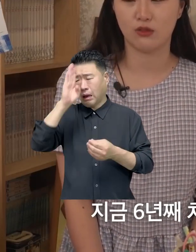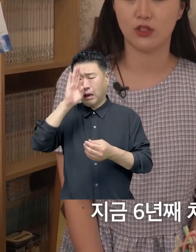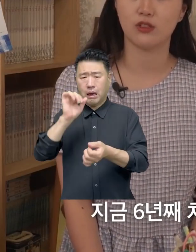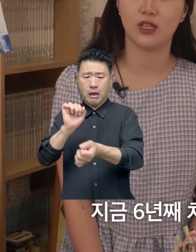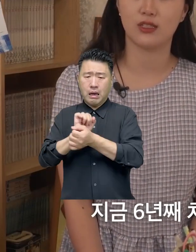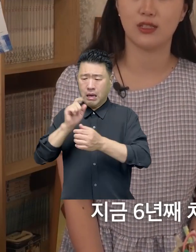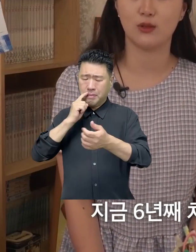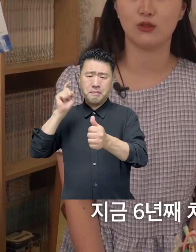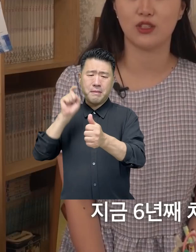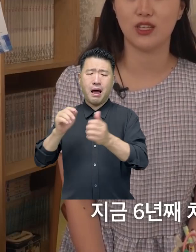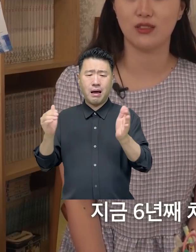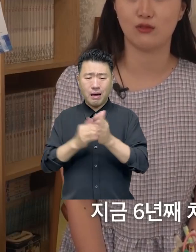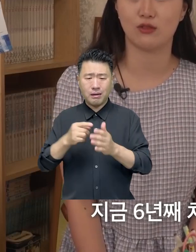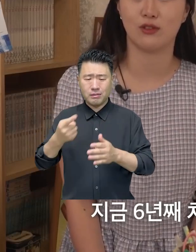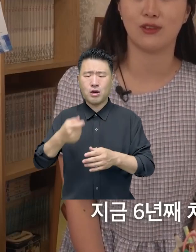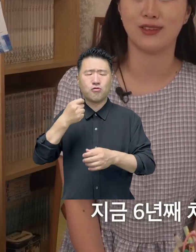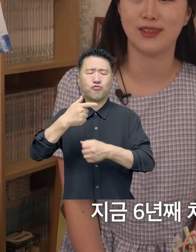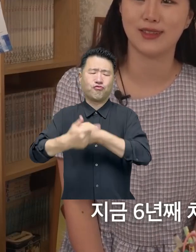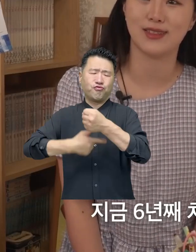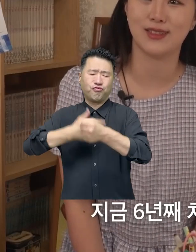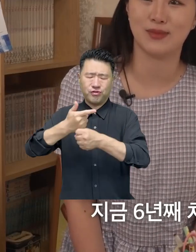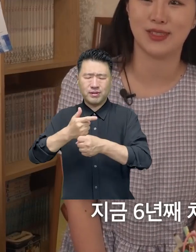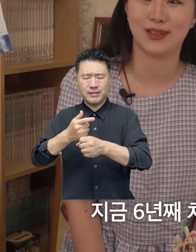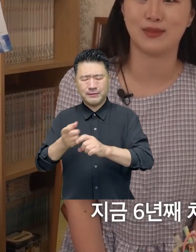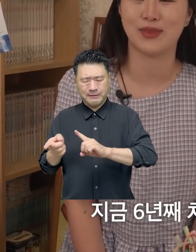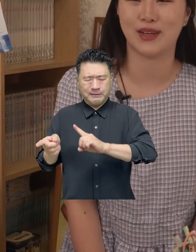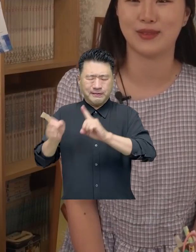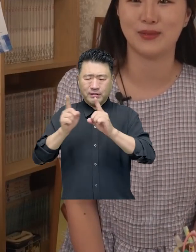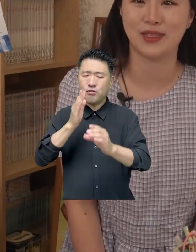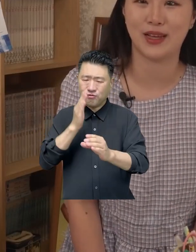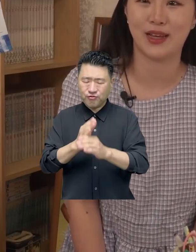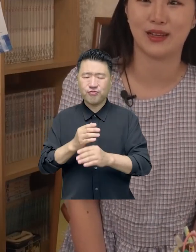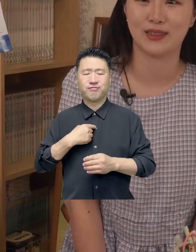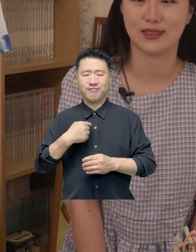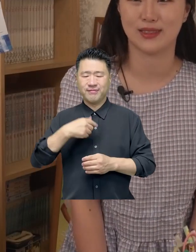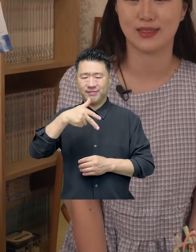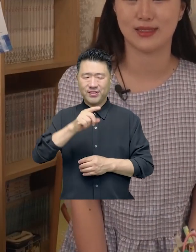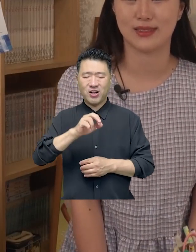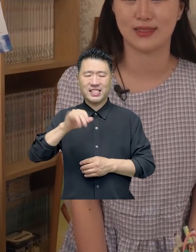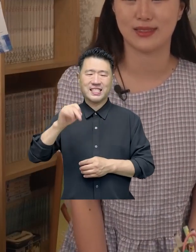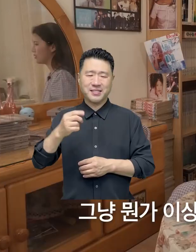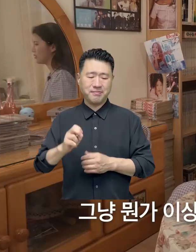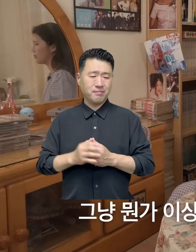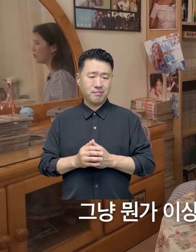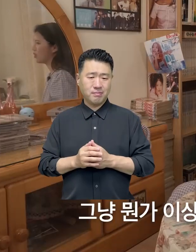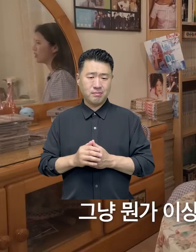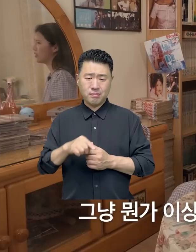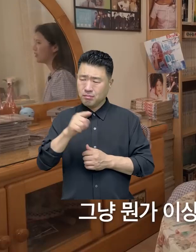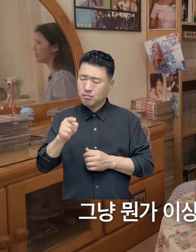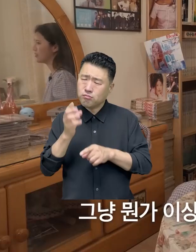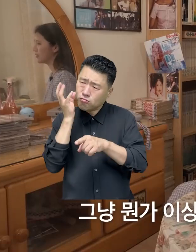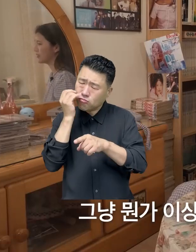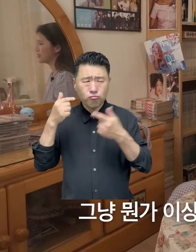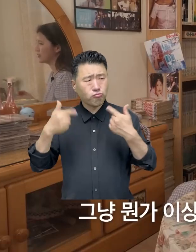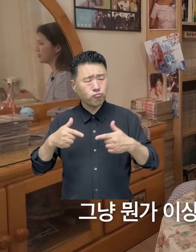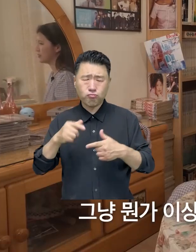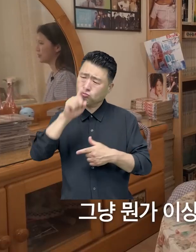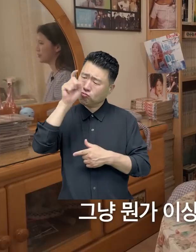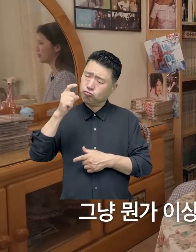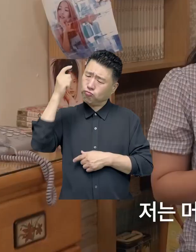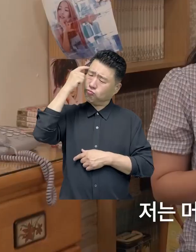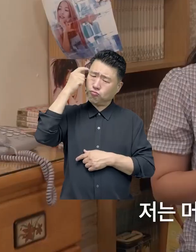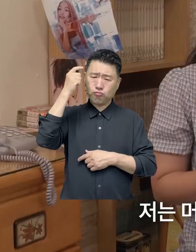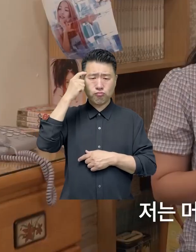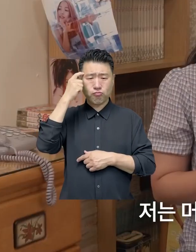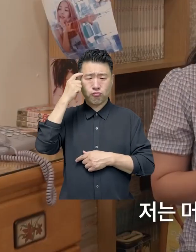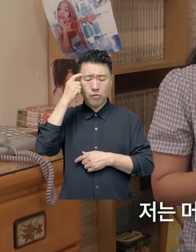지금 6년째 치료 중인 중견 ADHD입니다. 반갑습니다. 그냥 뭔가 이상하다는 생각은 항상